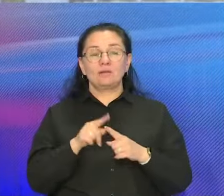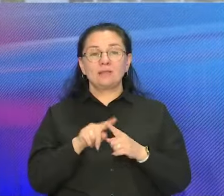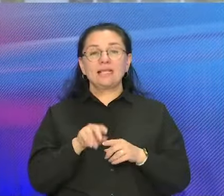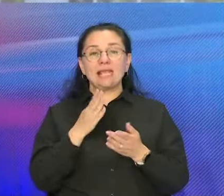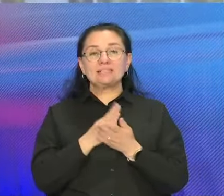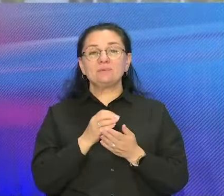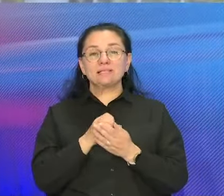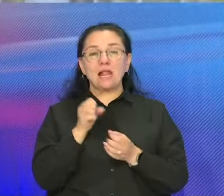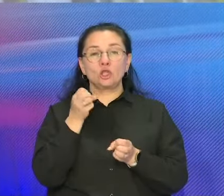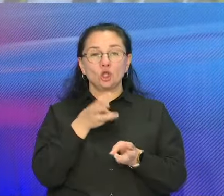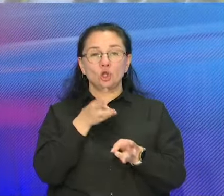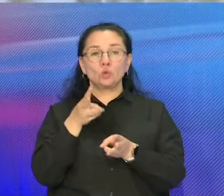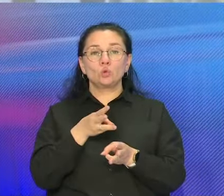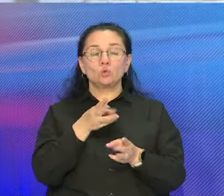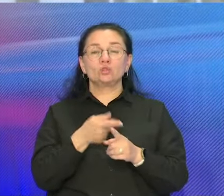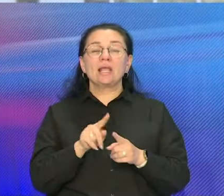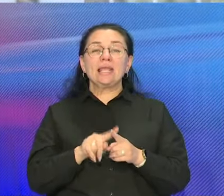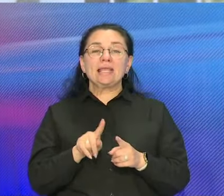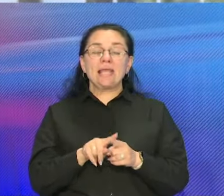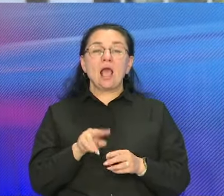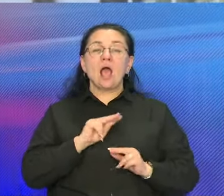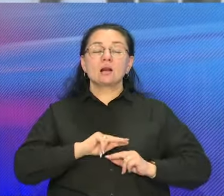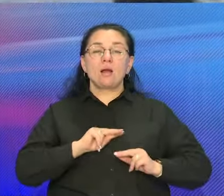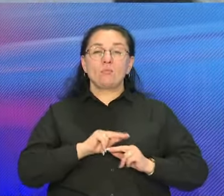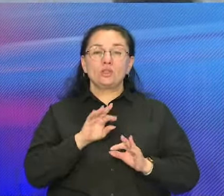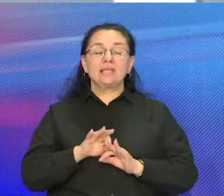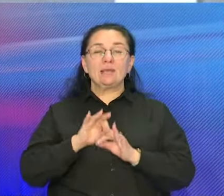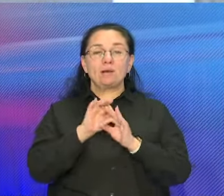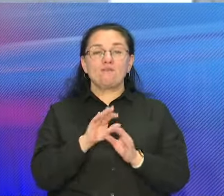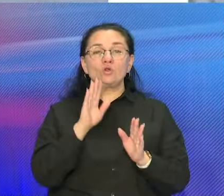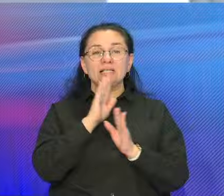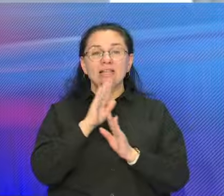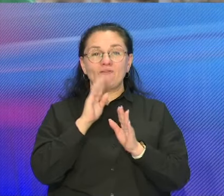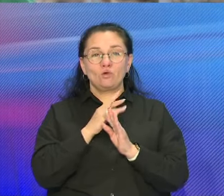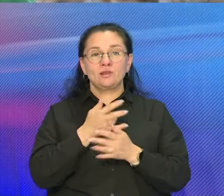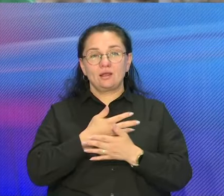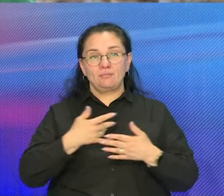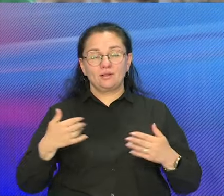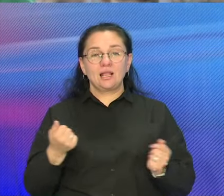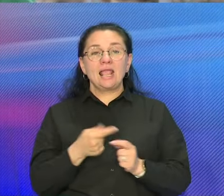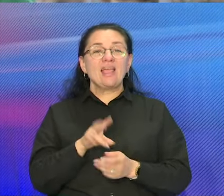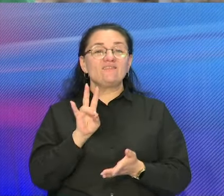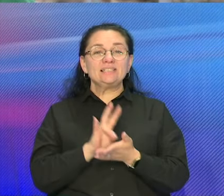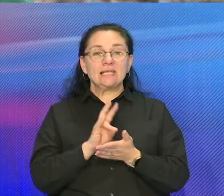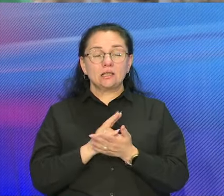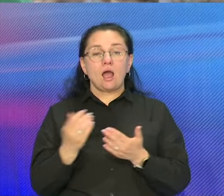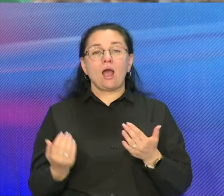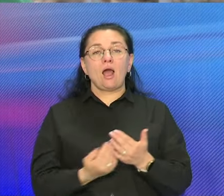Калюмовы на двор и сприяльные супрацовники за проводить водные процедуры усим охвотным Всегда обновляется